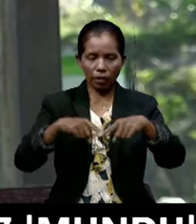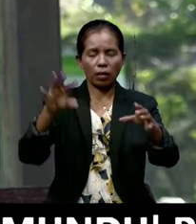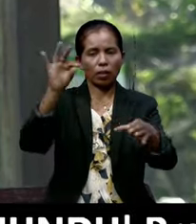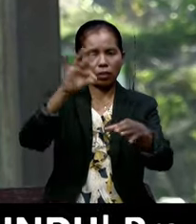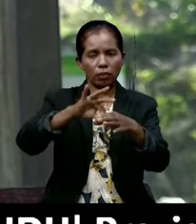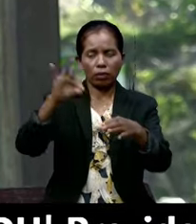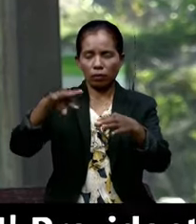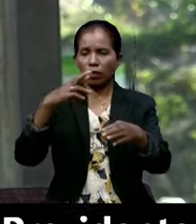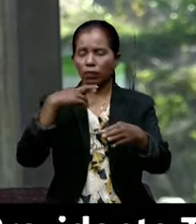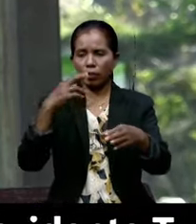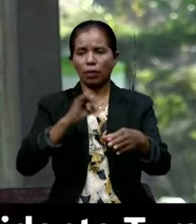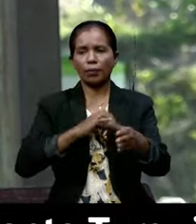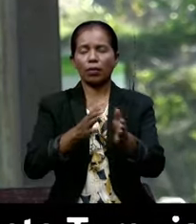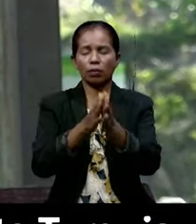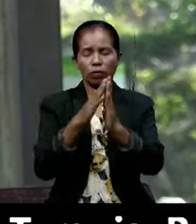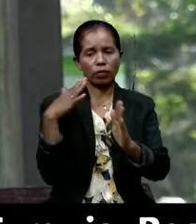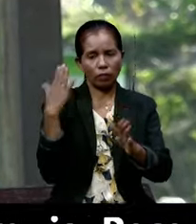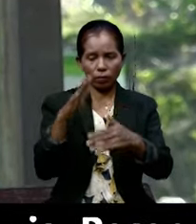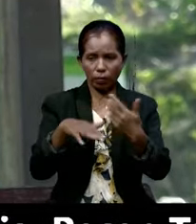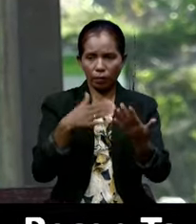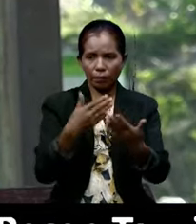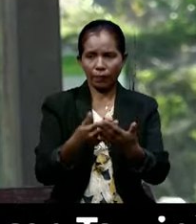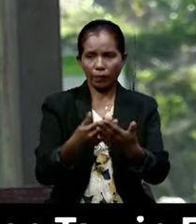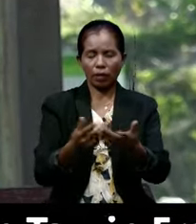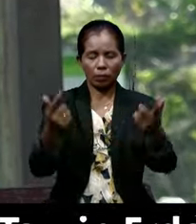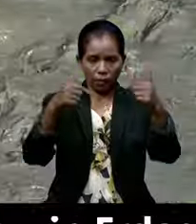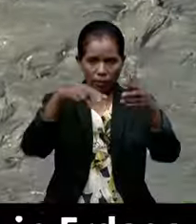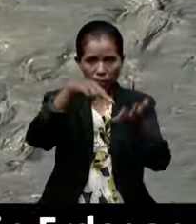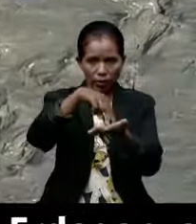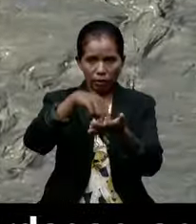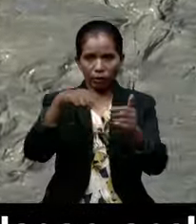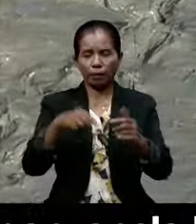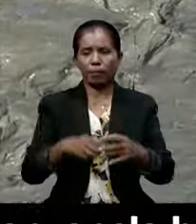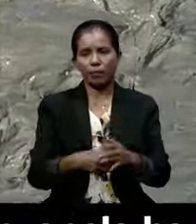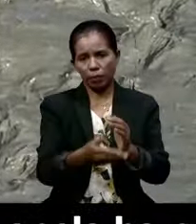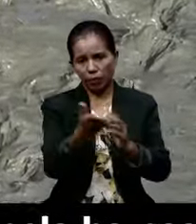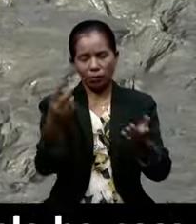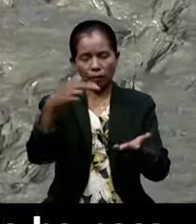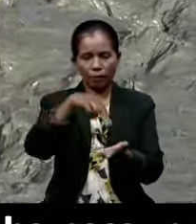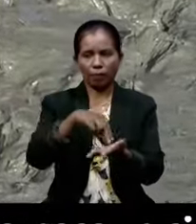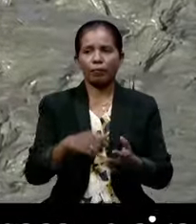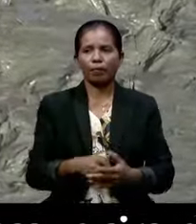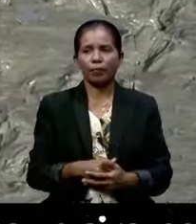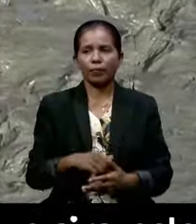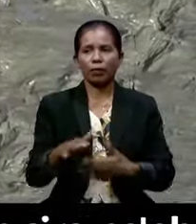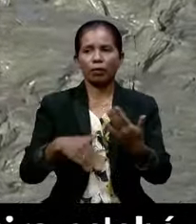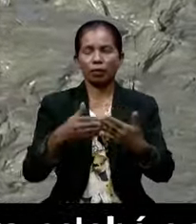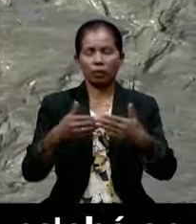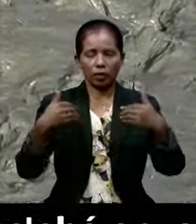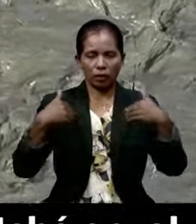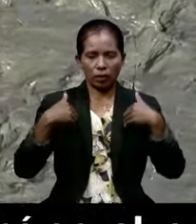agrikultur. Hau soalnya joven sir aplicador sama itu hein, ini hera mai nih. Tiga nih hotel tuh mengi fungsi